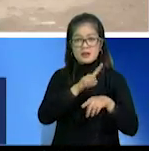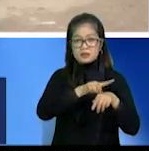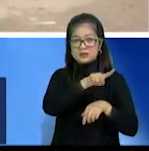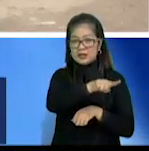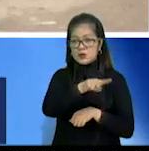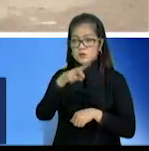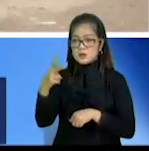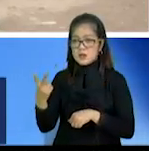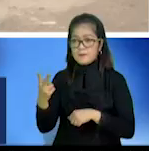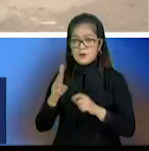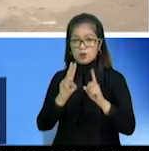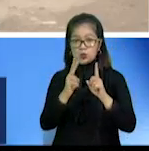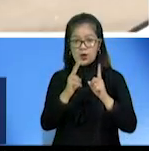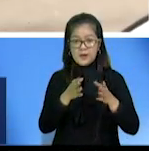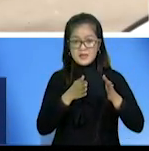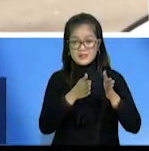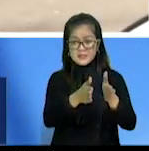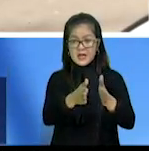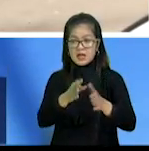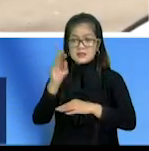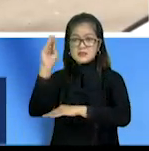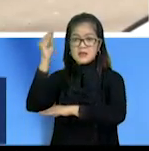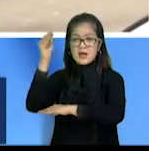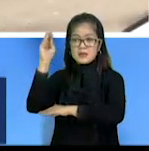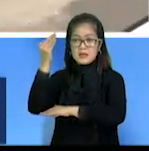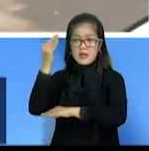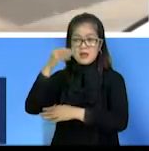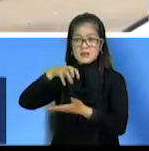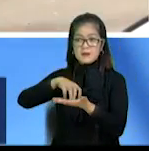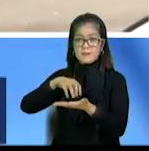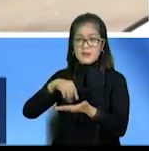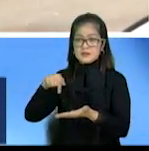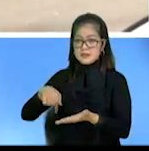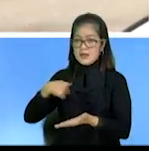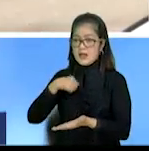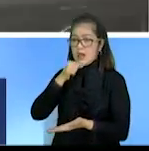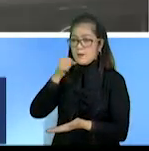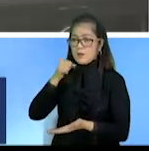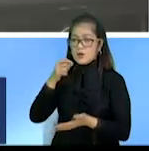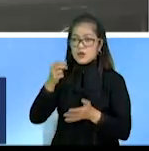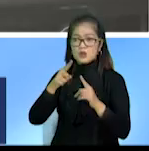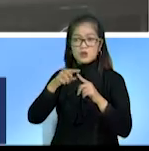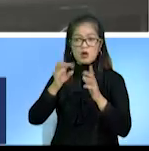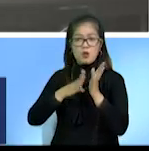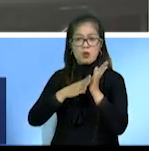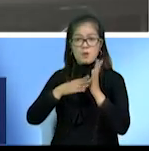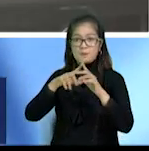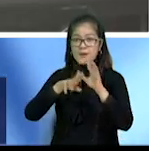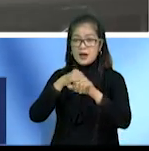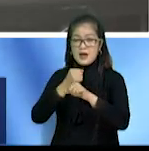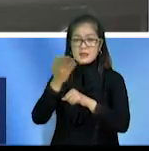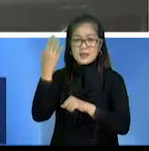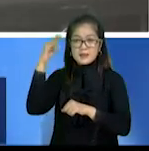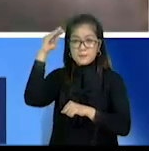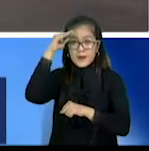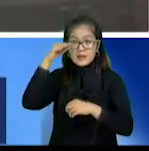ada di Jakarta salah satunya adalah di kawasan atau mang Raya tempat saya melaporkan saat ini di pagi hari ini untuk situasi arus lalu lintas terpantau